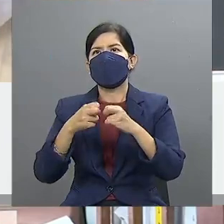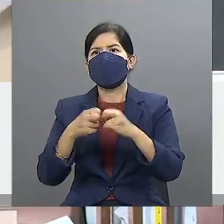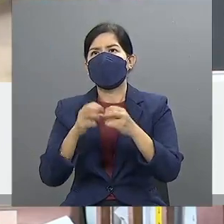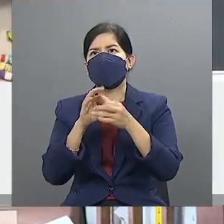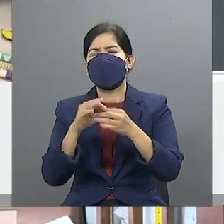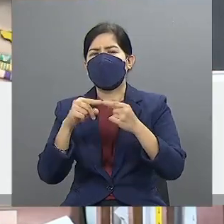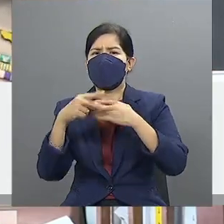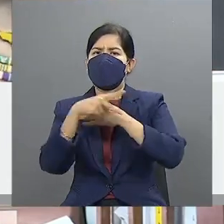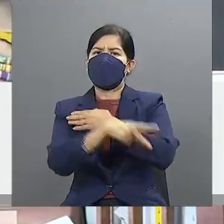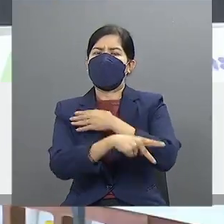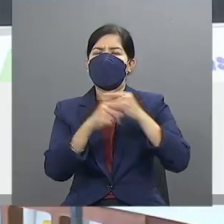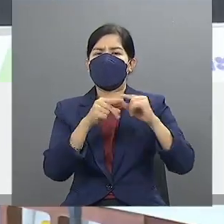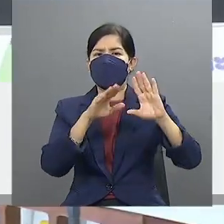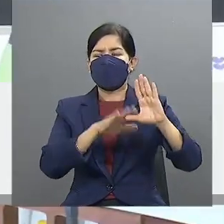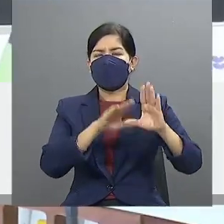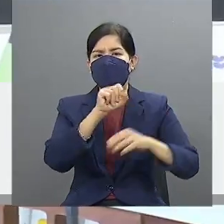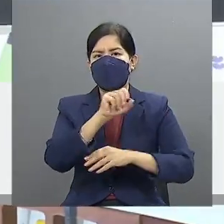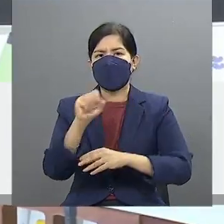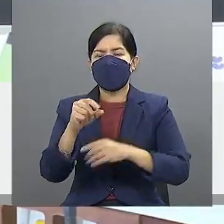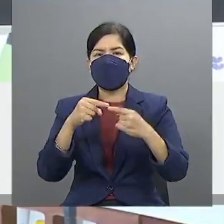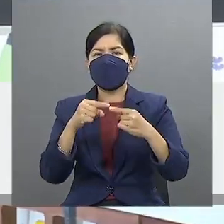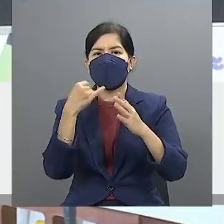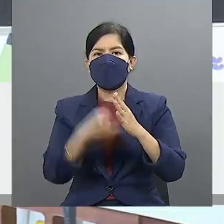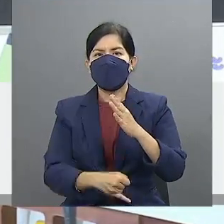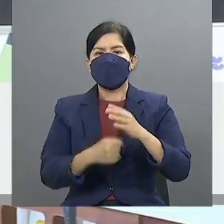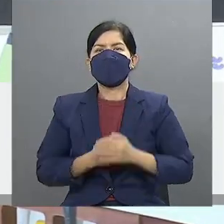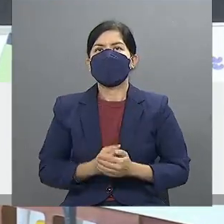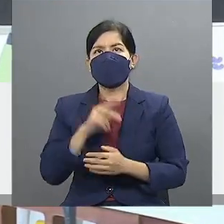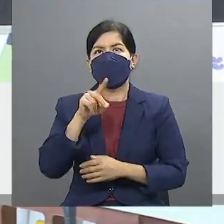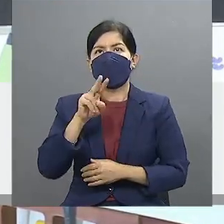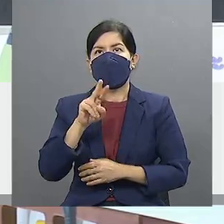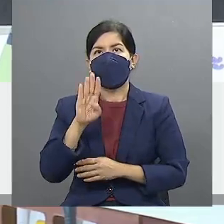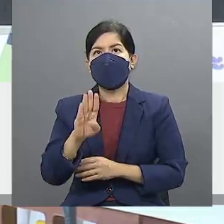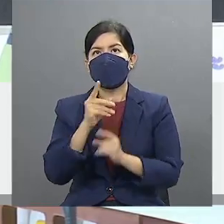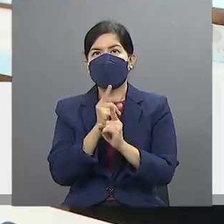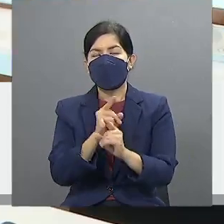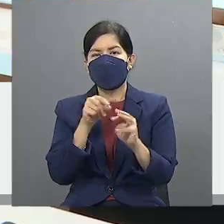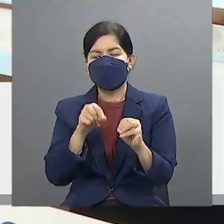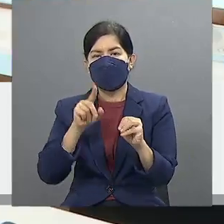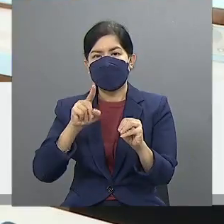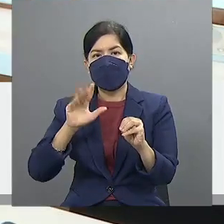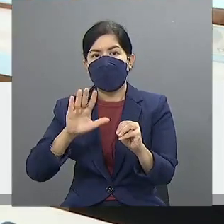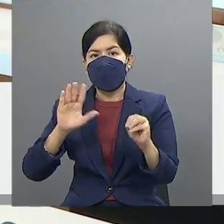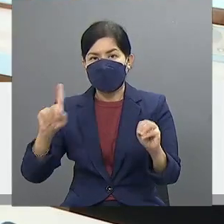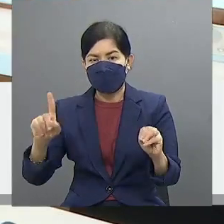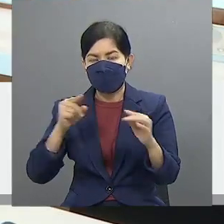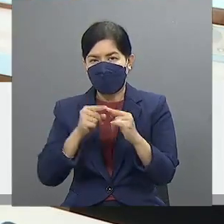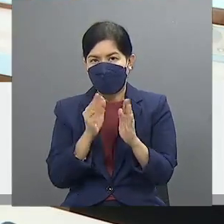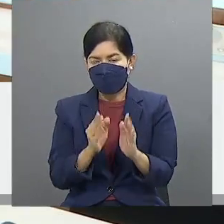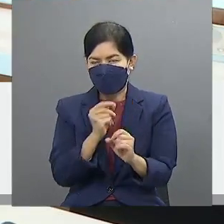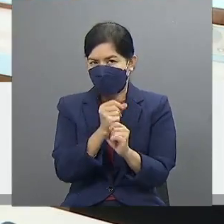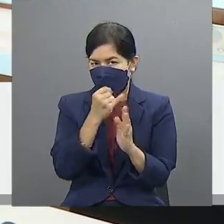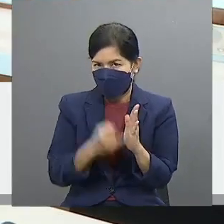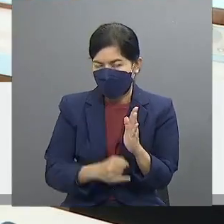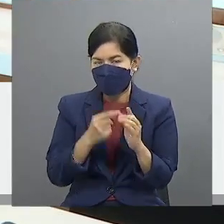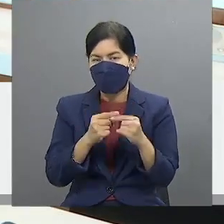รับพ.ร.บ.เลือกตั้งส.ส.ในมาตรา151กำหนดโทษของคนที่กระทำผิดขาดคุณสมบัติมีลักษณะต้